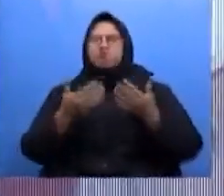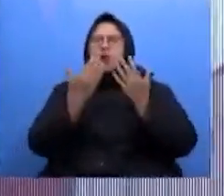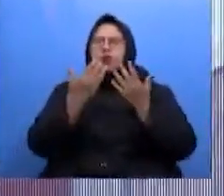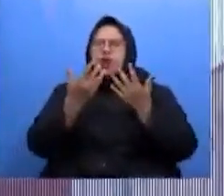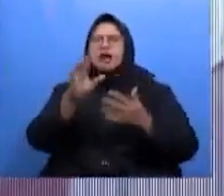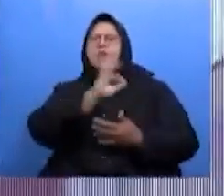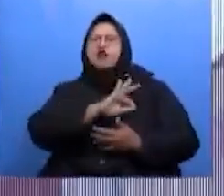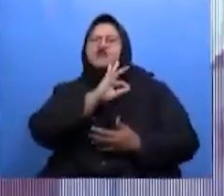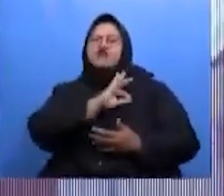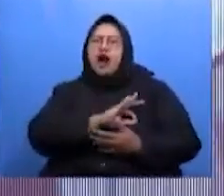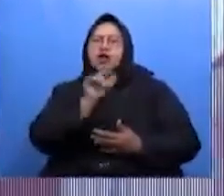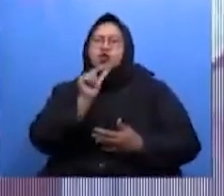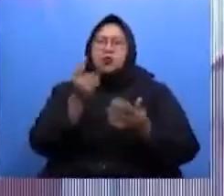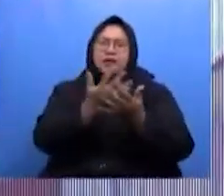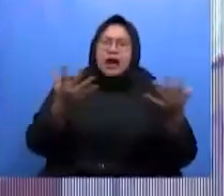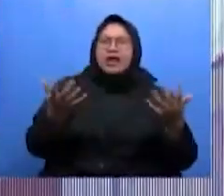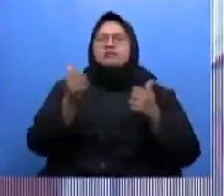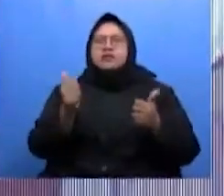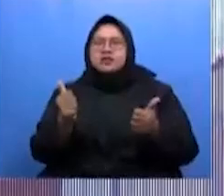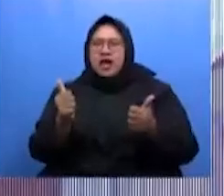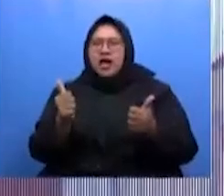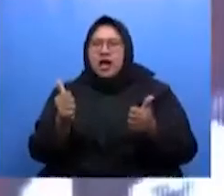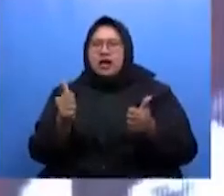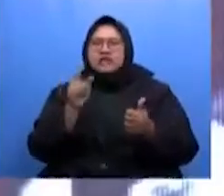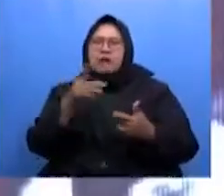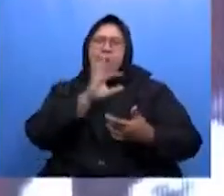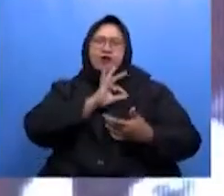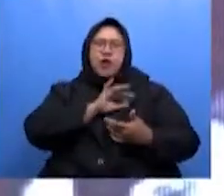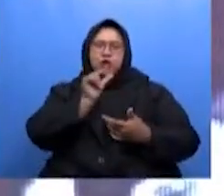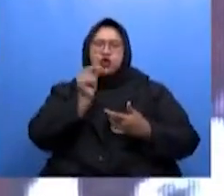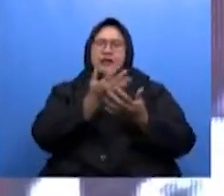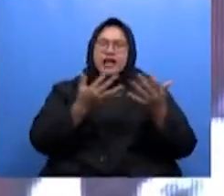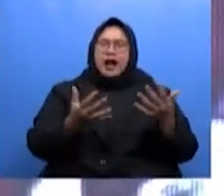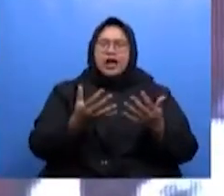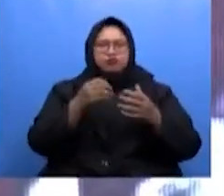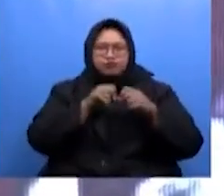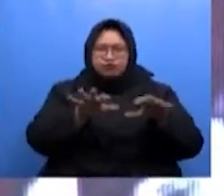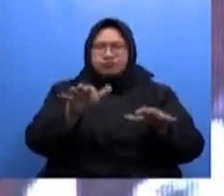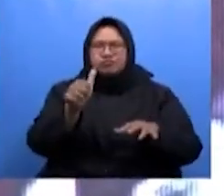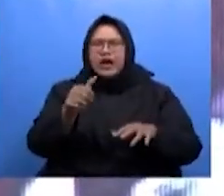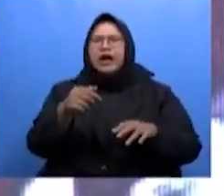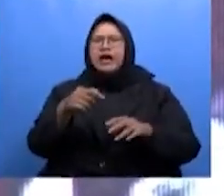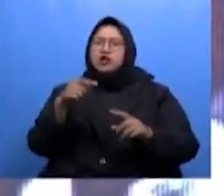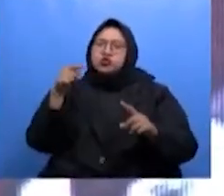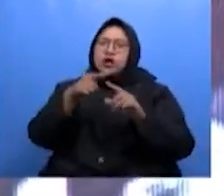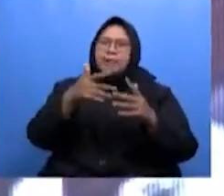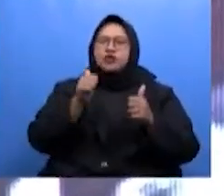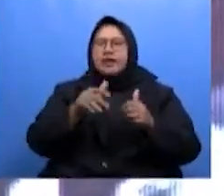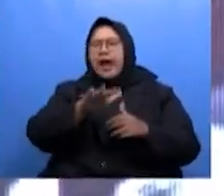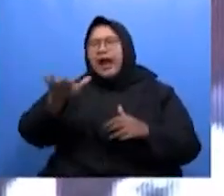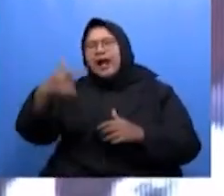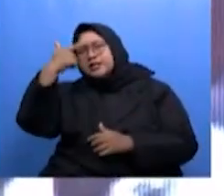berguna bermanfaat untuk orang banyak kuncinya adalah bagaimana kita mencerdaskan anak-anak